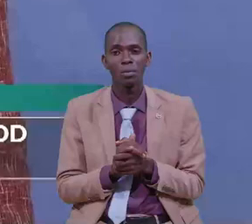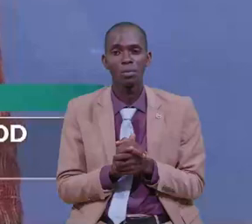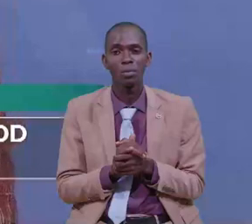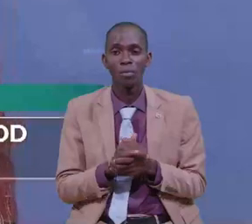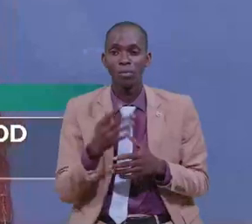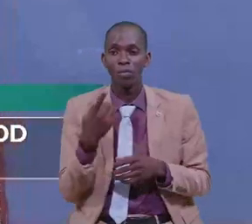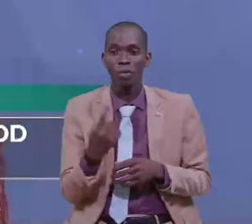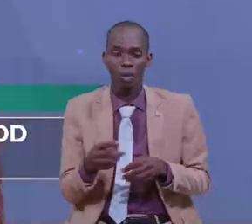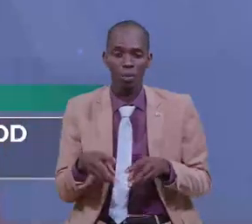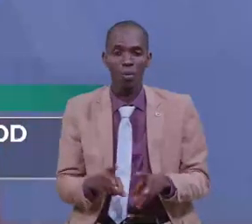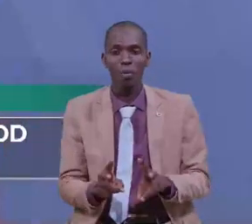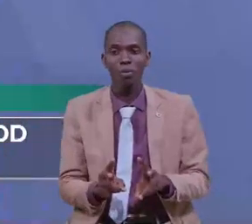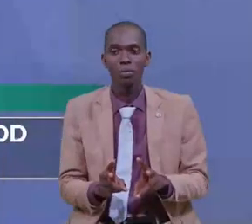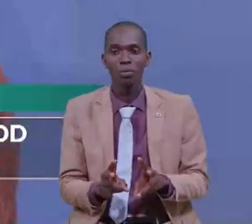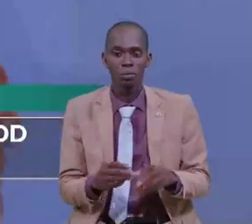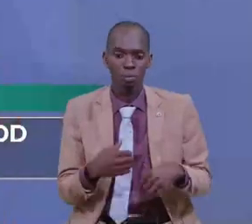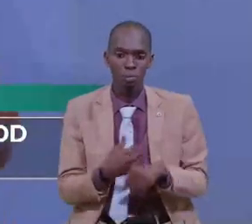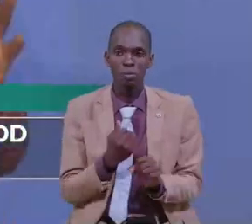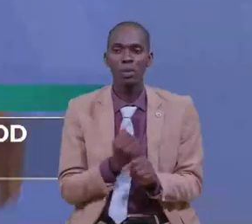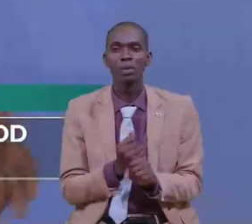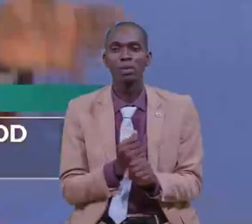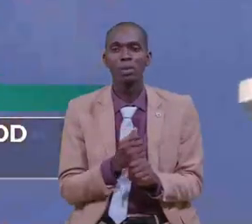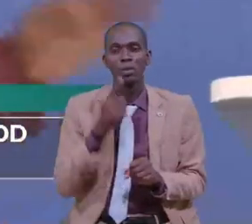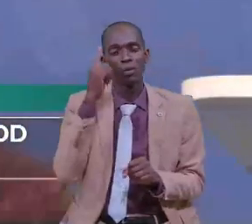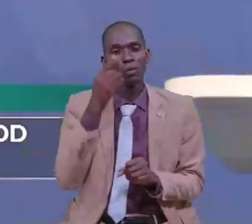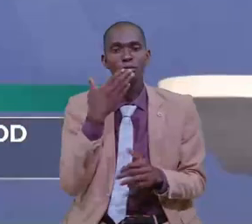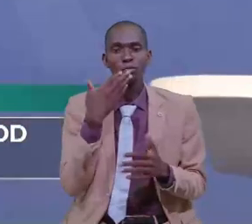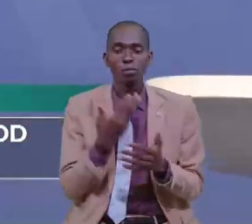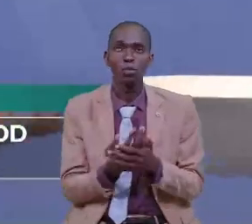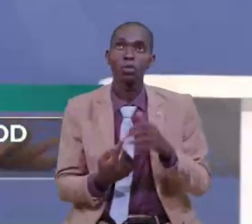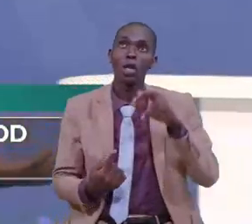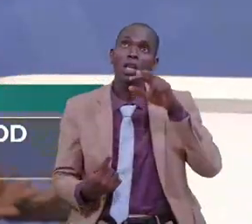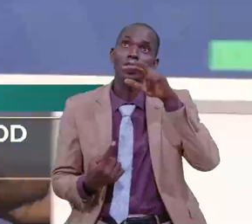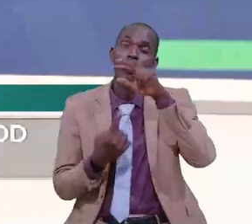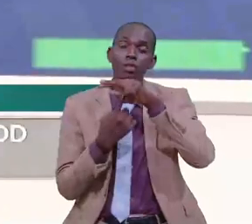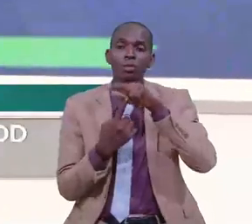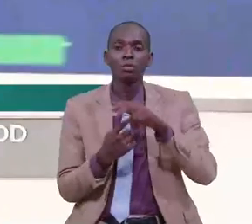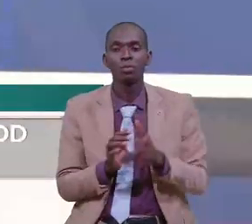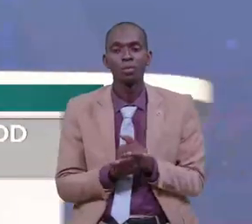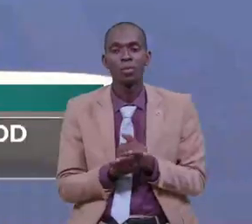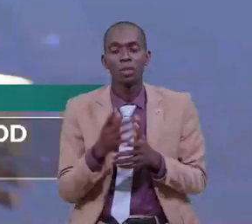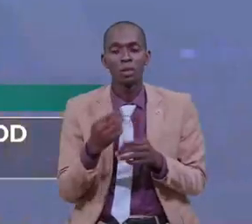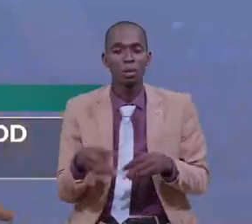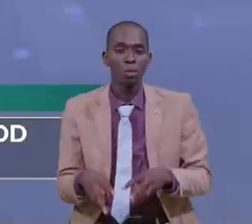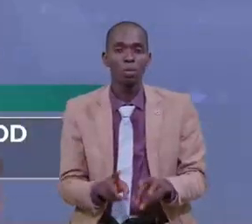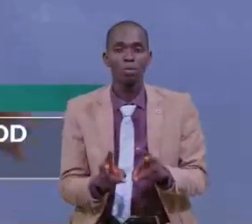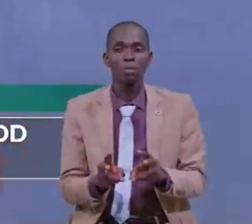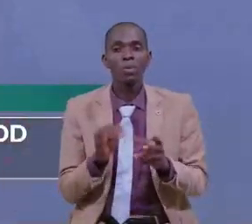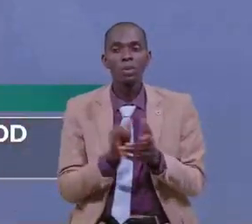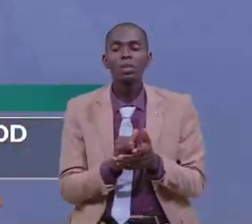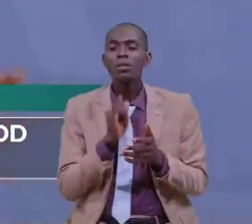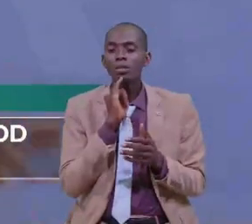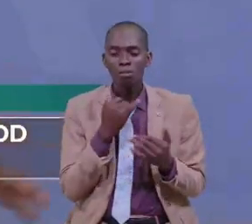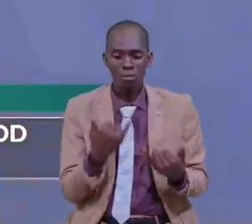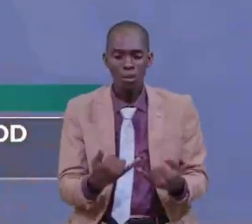Premièrement, nous considérons le chemin déjà tracé pour un bon championnat. Le